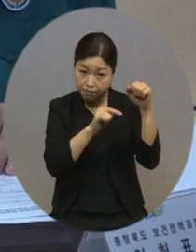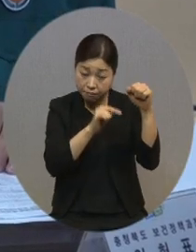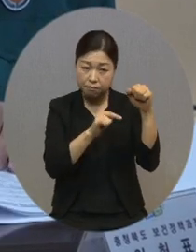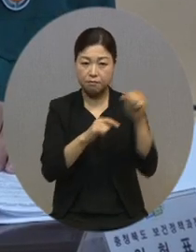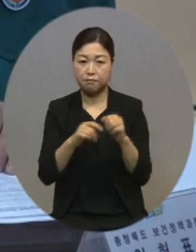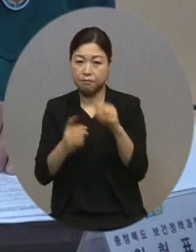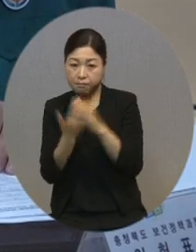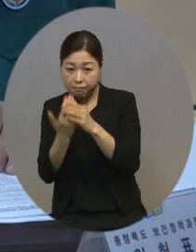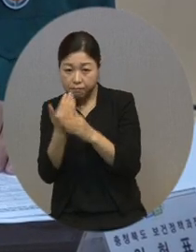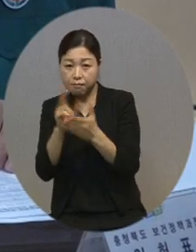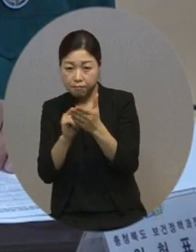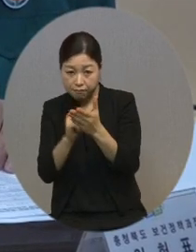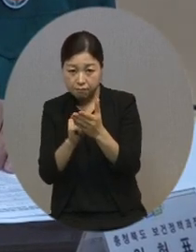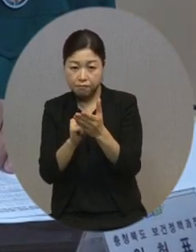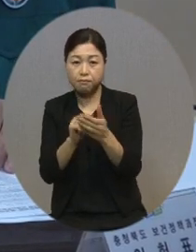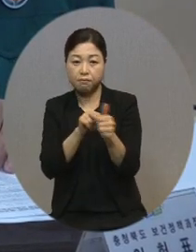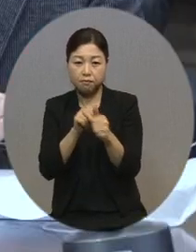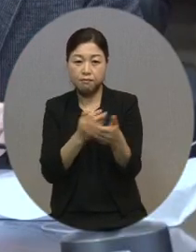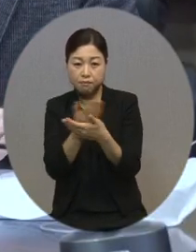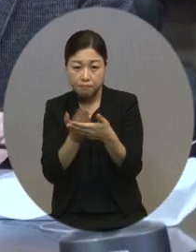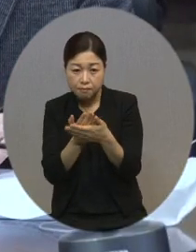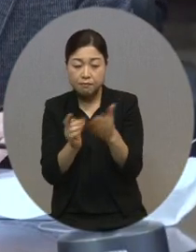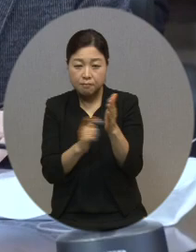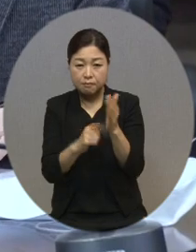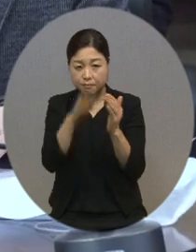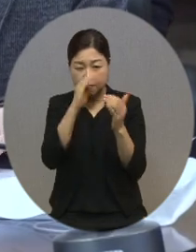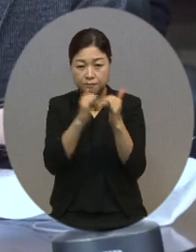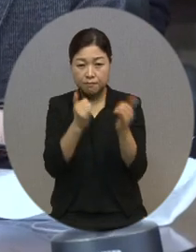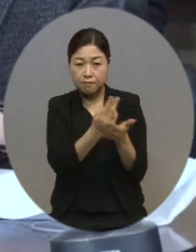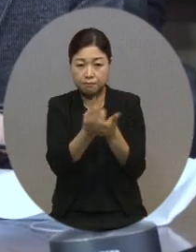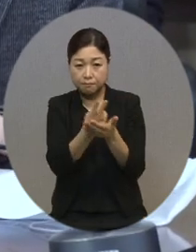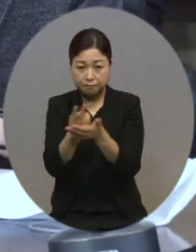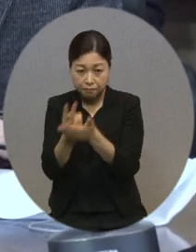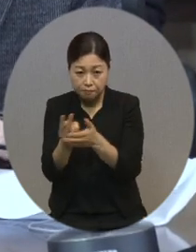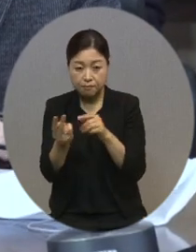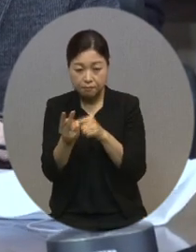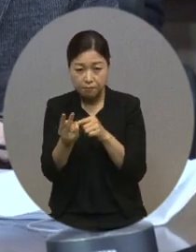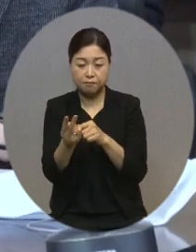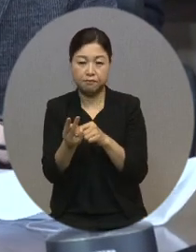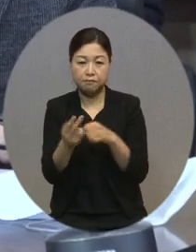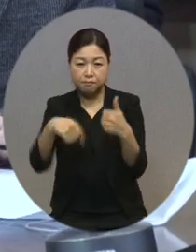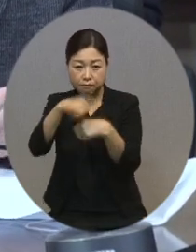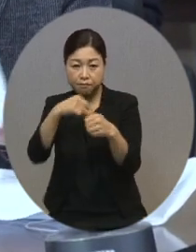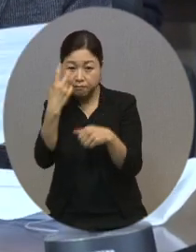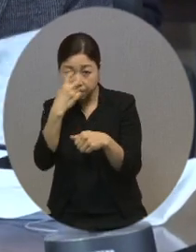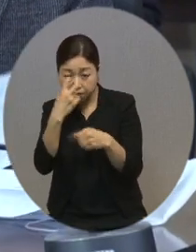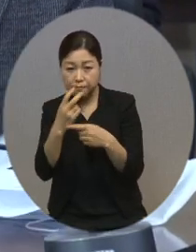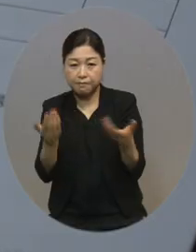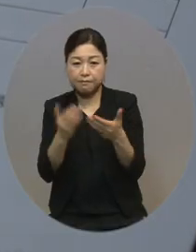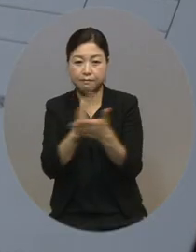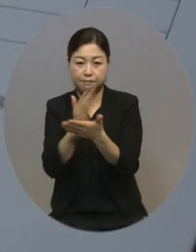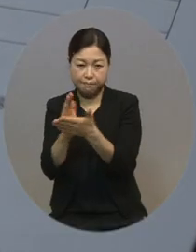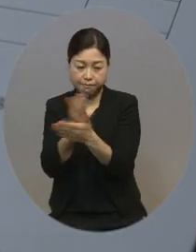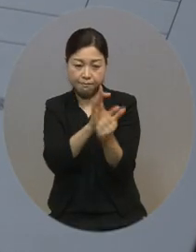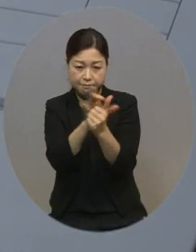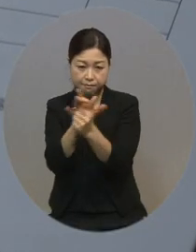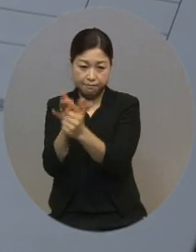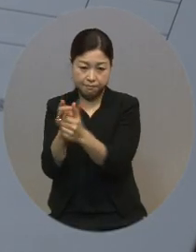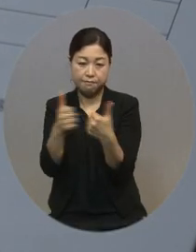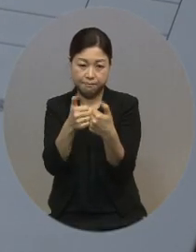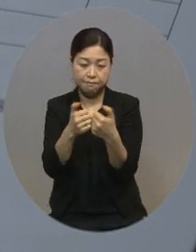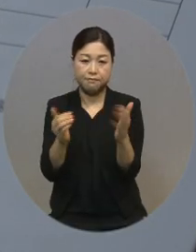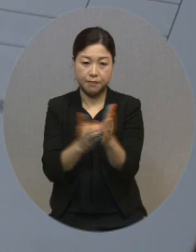상황을 공유하고 응급환자 수용 곤란 사례 등 병원 이송 체계를 점검하여 중증도별 분산하여 수용하는 방안 등을